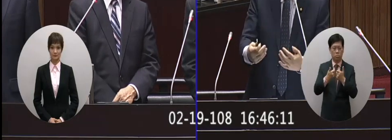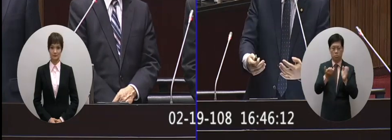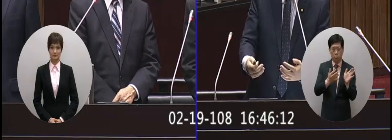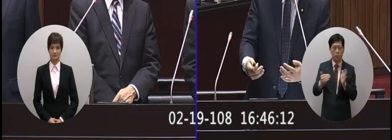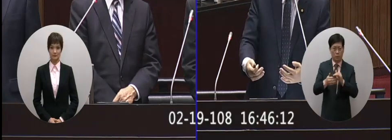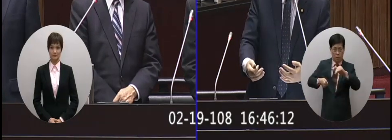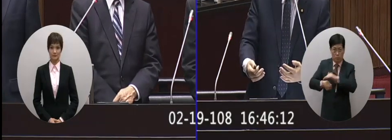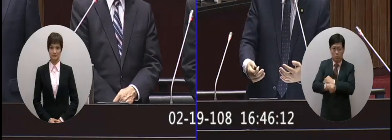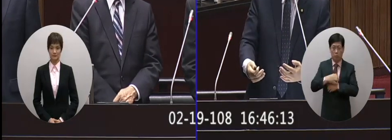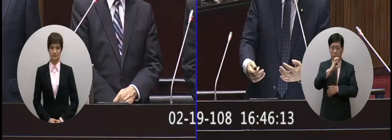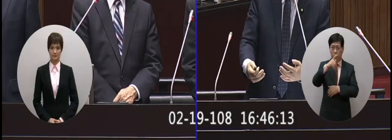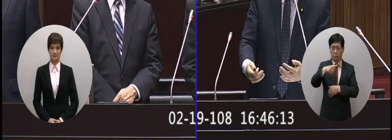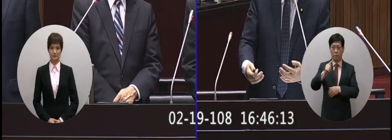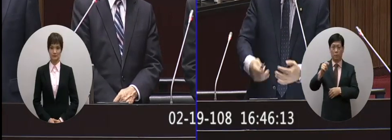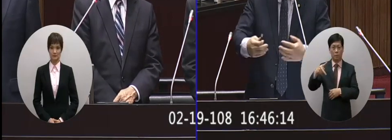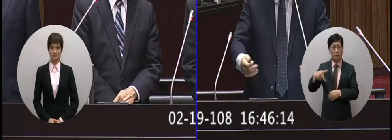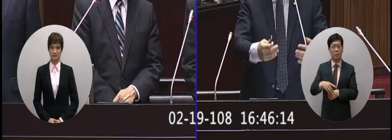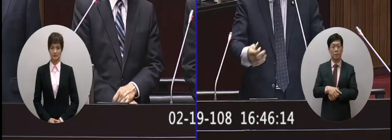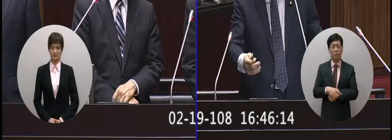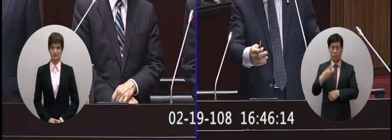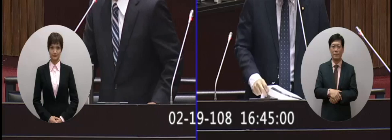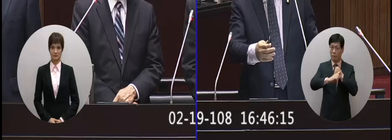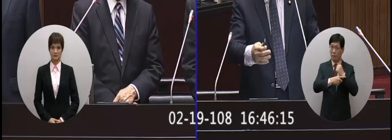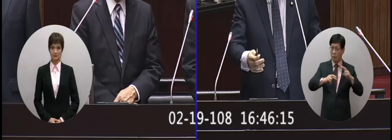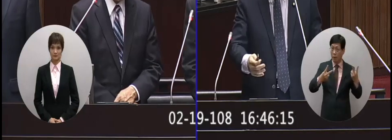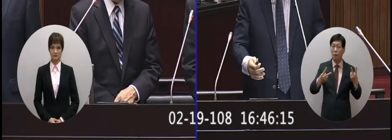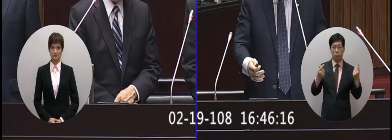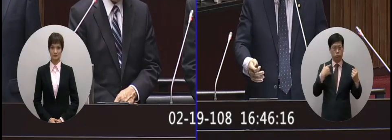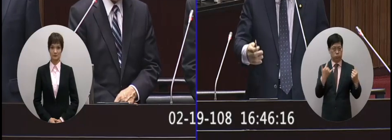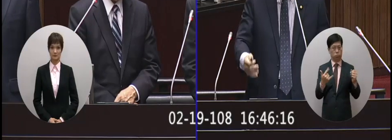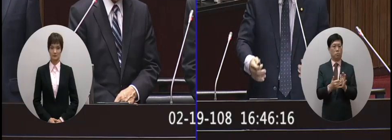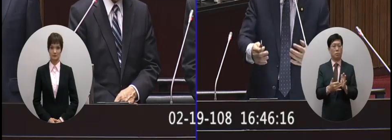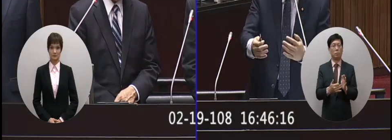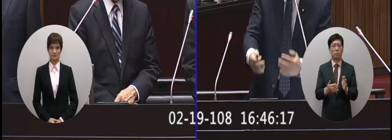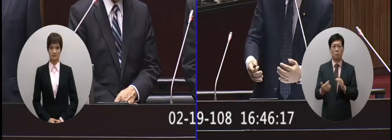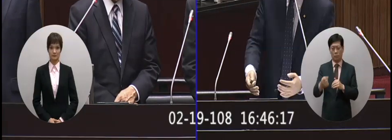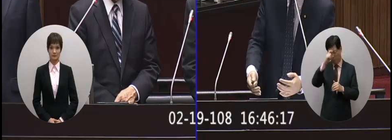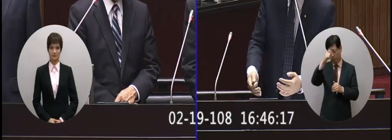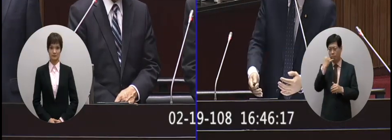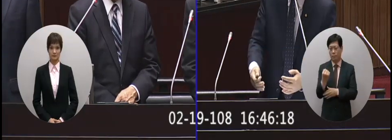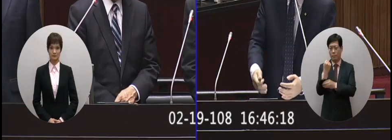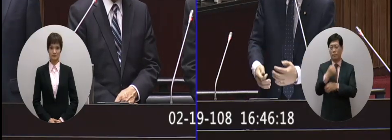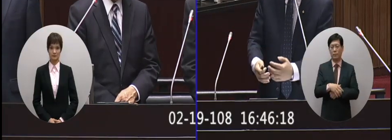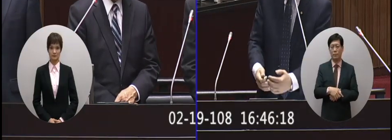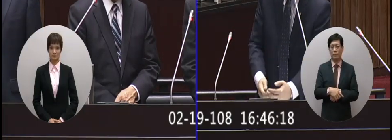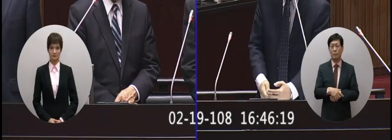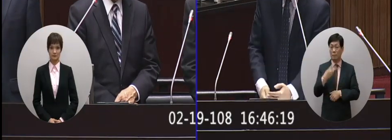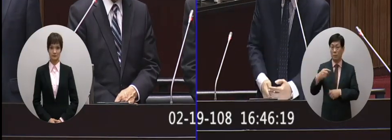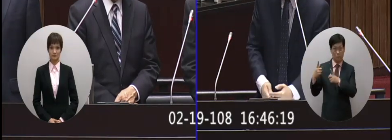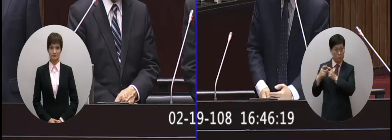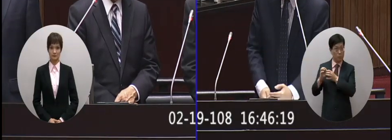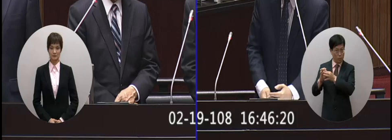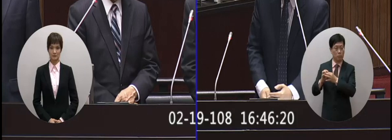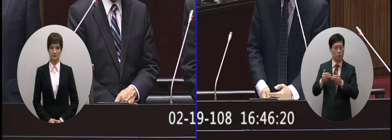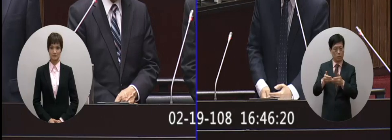入 CPTPP， 然后相关的法规条式我们都 ready 好，那希望他们能够全力支持。当然，我们跟日本的关系